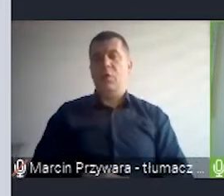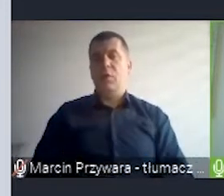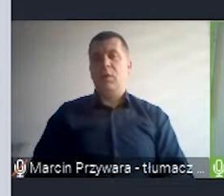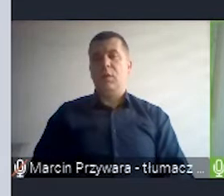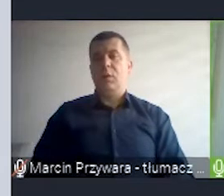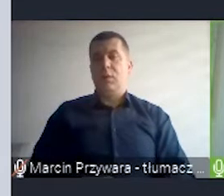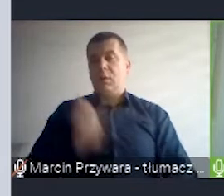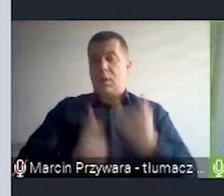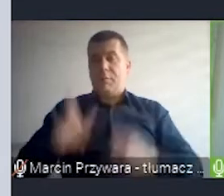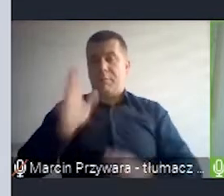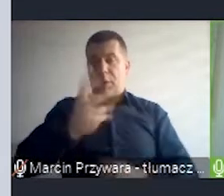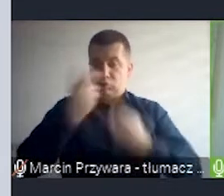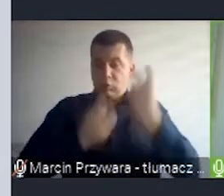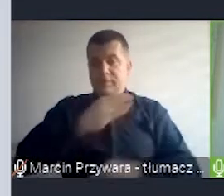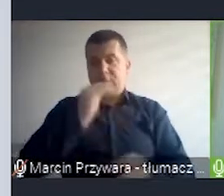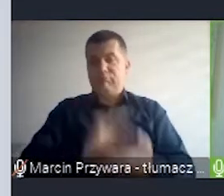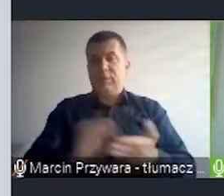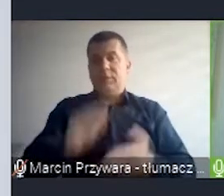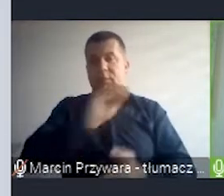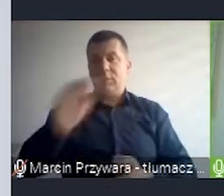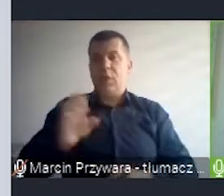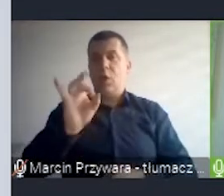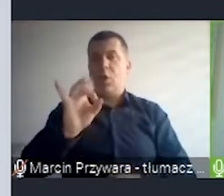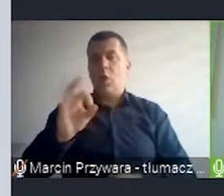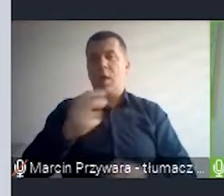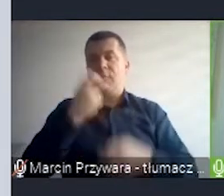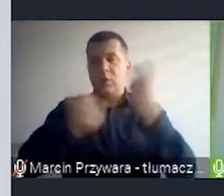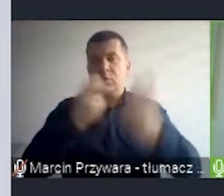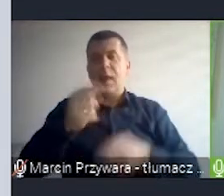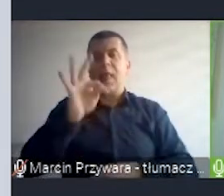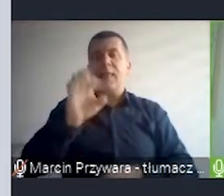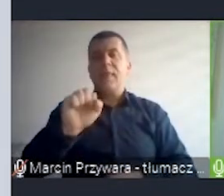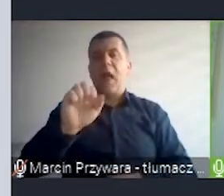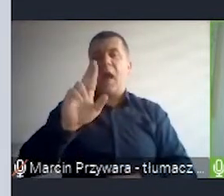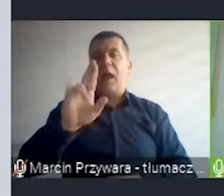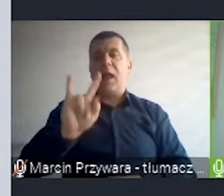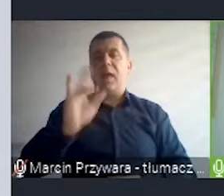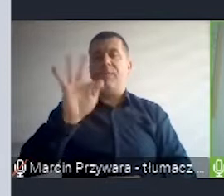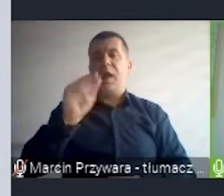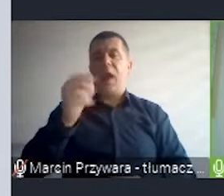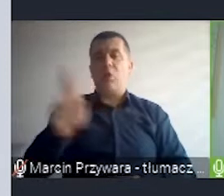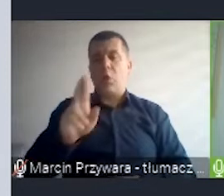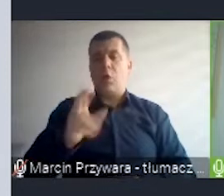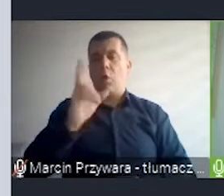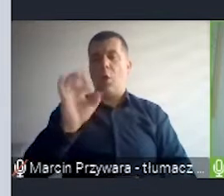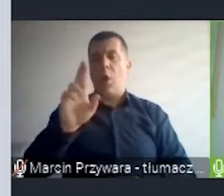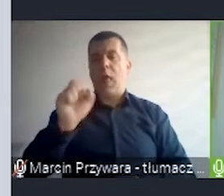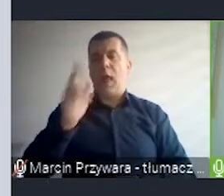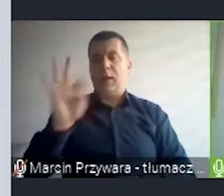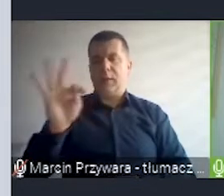więc jeśli będziecie go szukać, wystarczy wpisać w wyszukiwarce taryfikator korekt. Ma 20 kilka